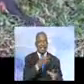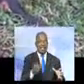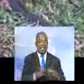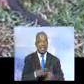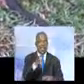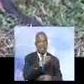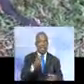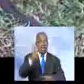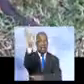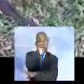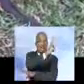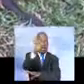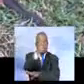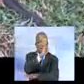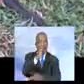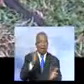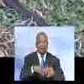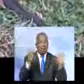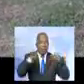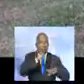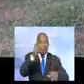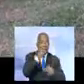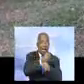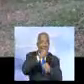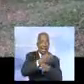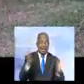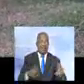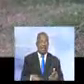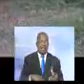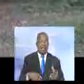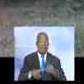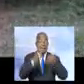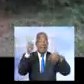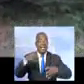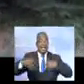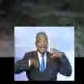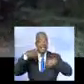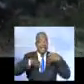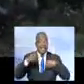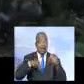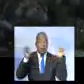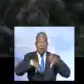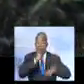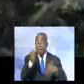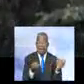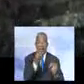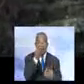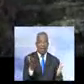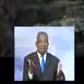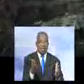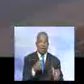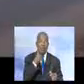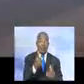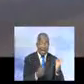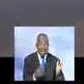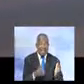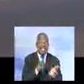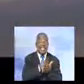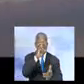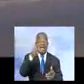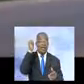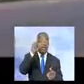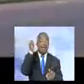se confond avec celle de la naissance de la ville de Mans. La légende raconte qu'une jeune fille du nom de Manleu a